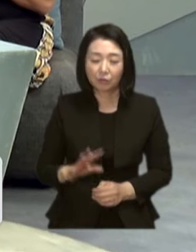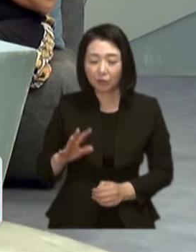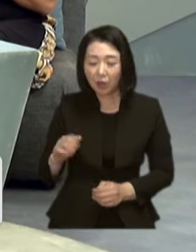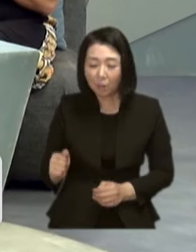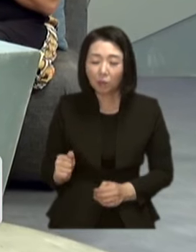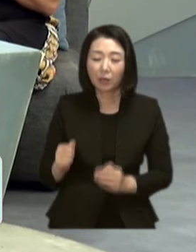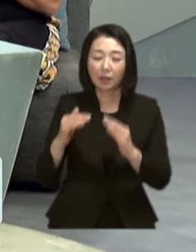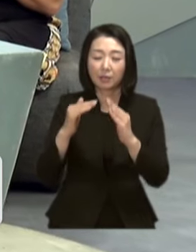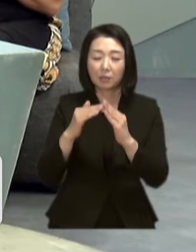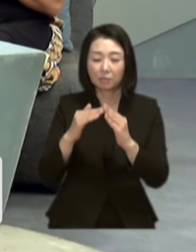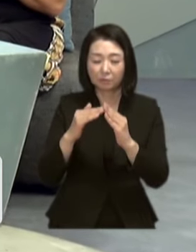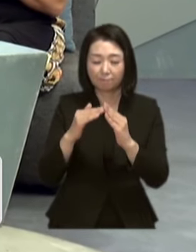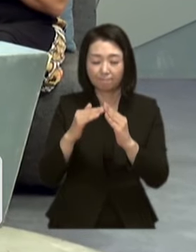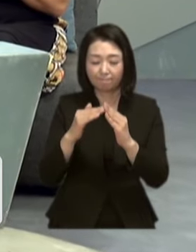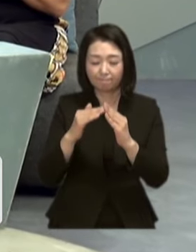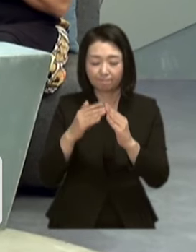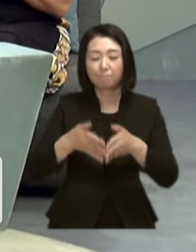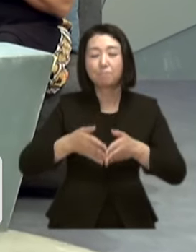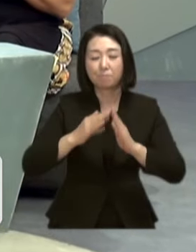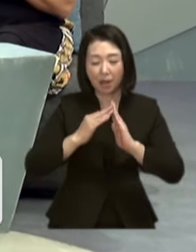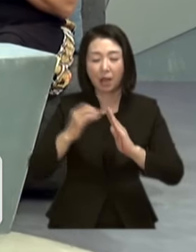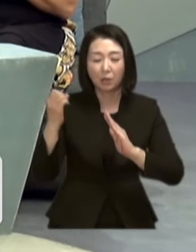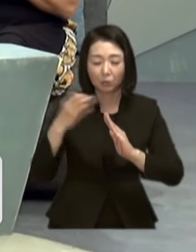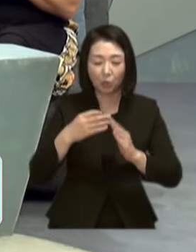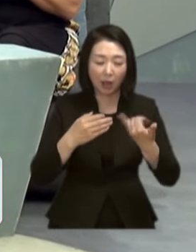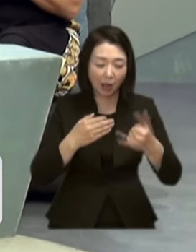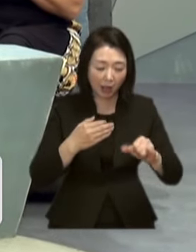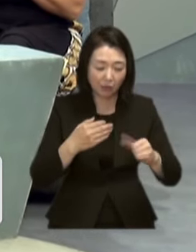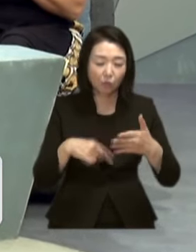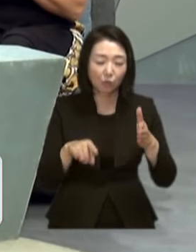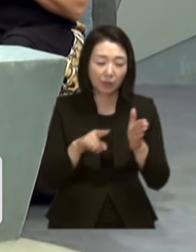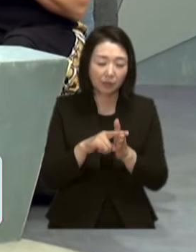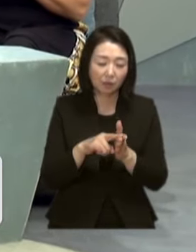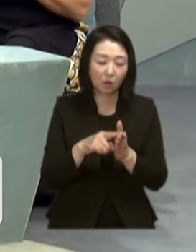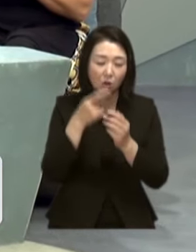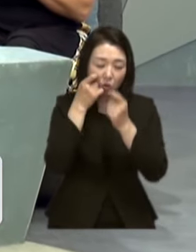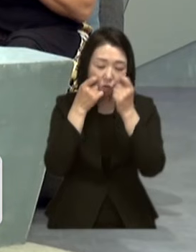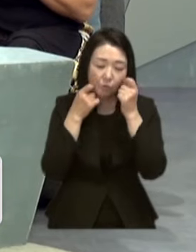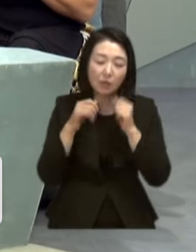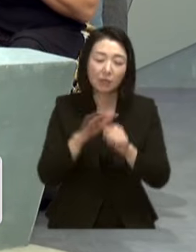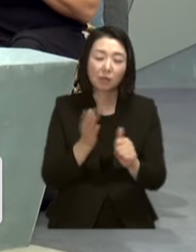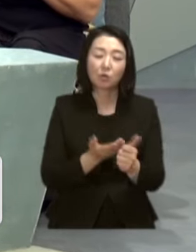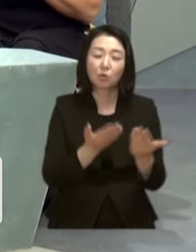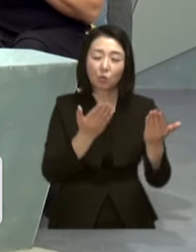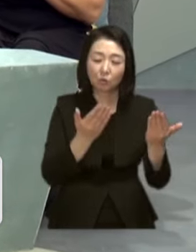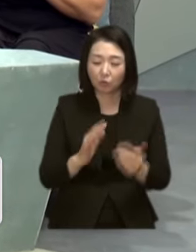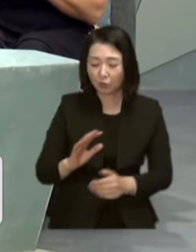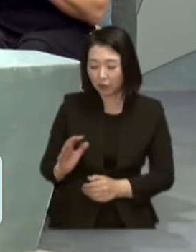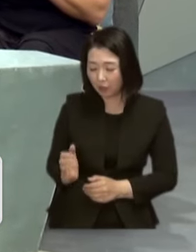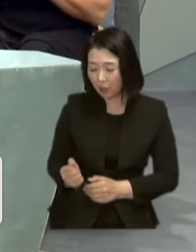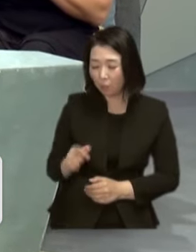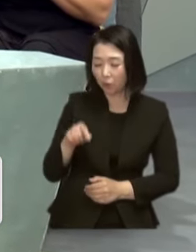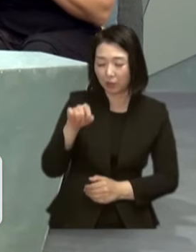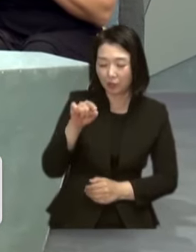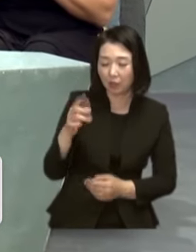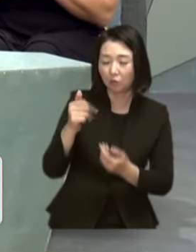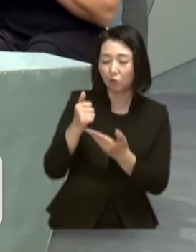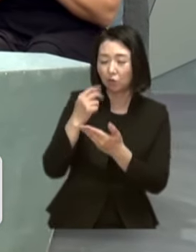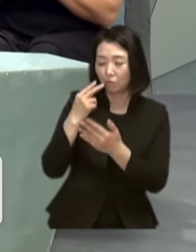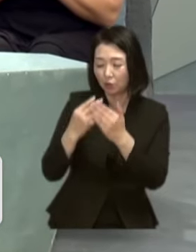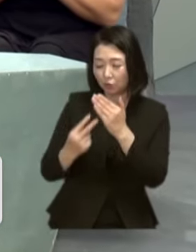마련하게 하시고 이 아이를 위해 눈물로 사랑으로 키우게 하시고 캄보디아 땅에 주님이 주시는 비전과